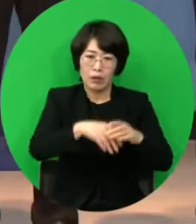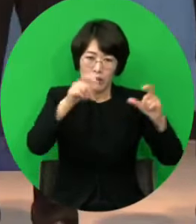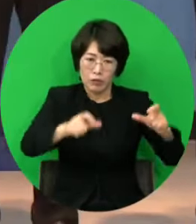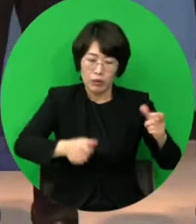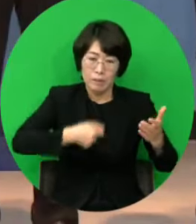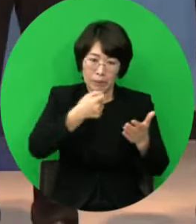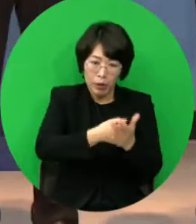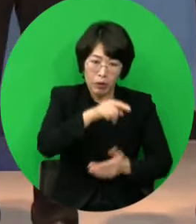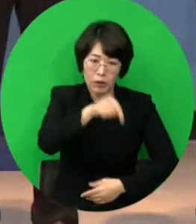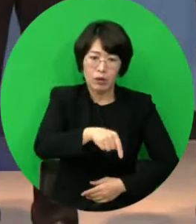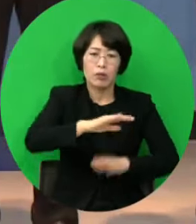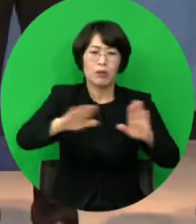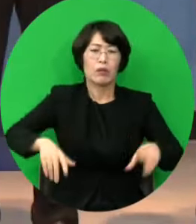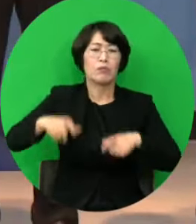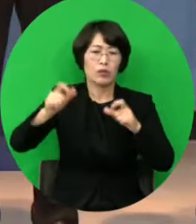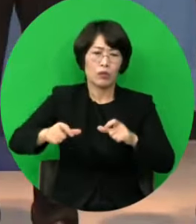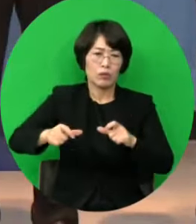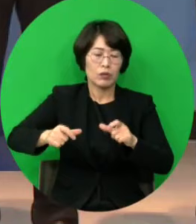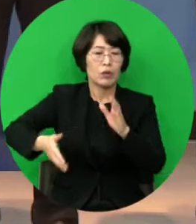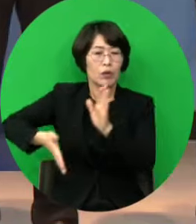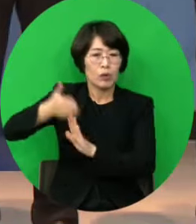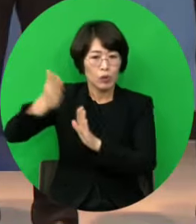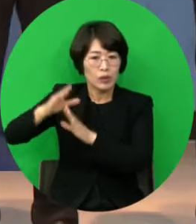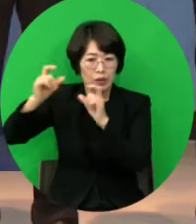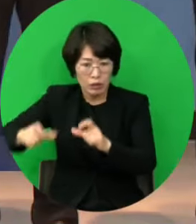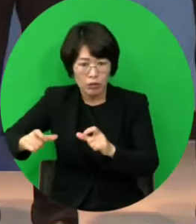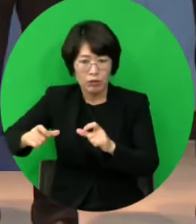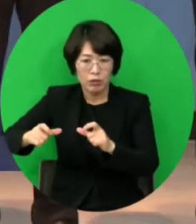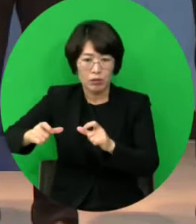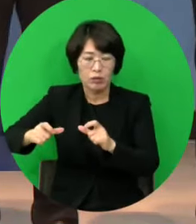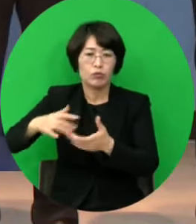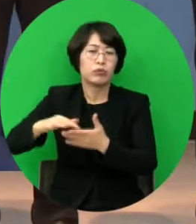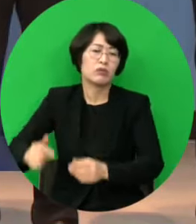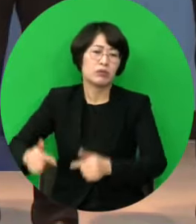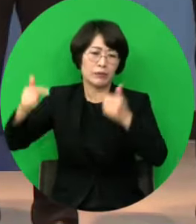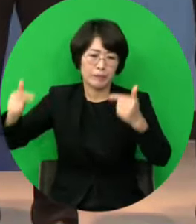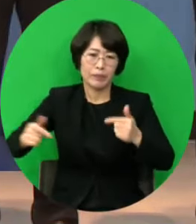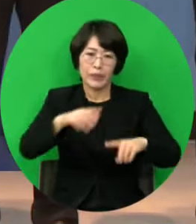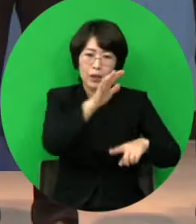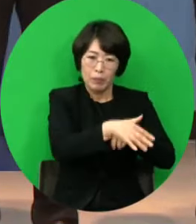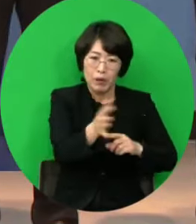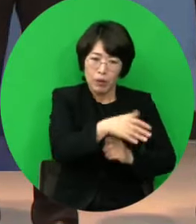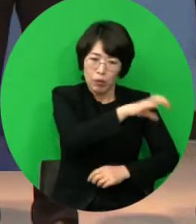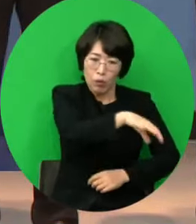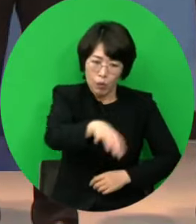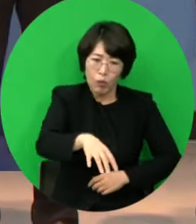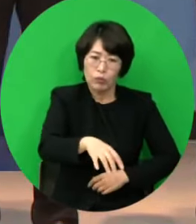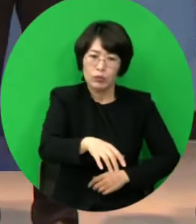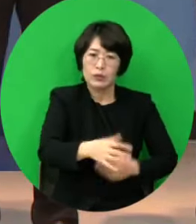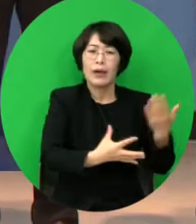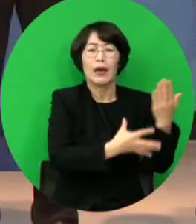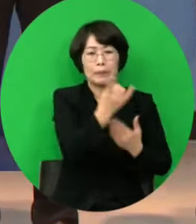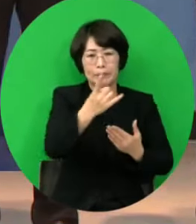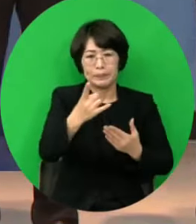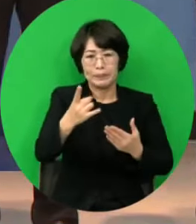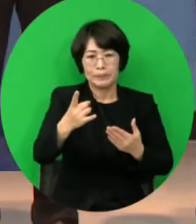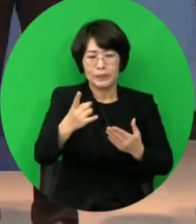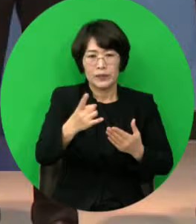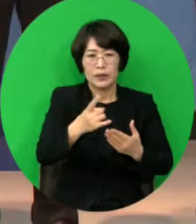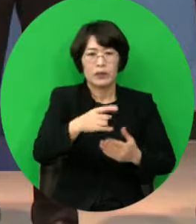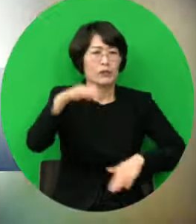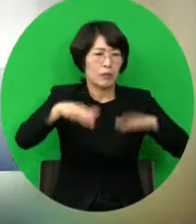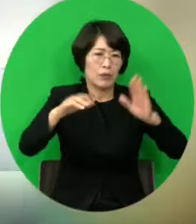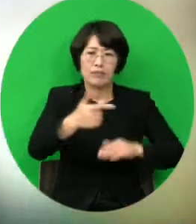정는 전남의 경우 도시지역 선거구를 확대하면서 농산촌 지역 선거구를 통합하는 파적